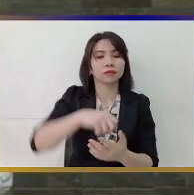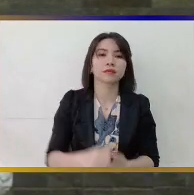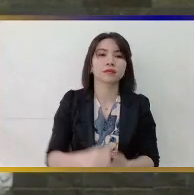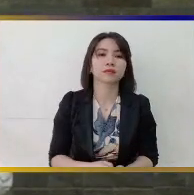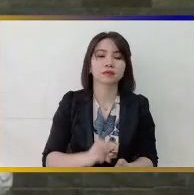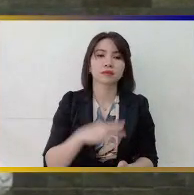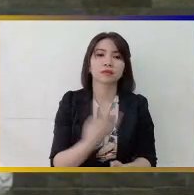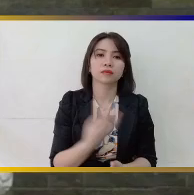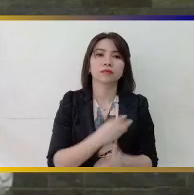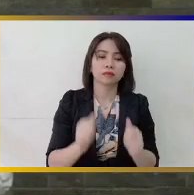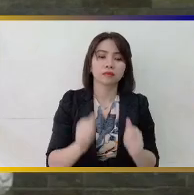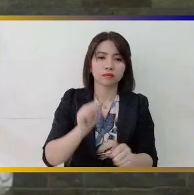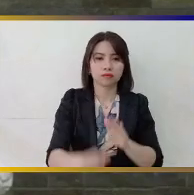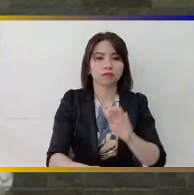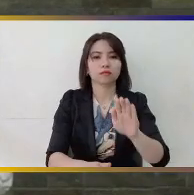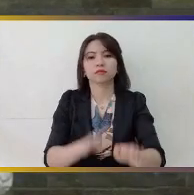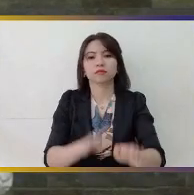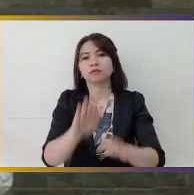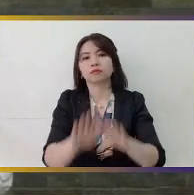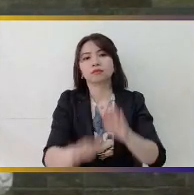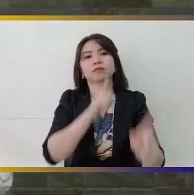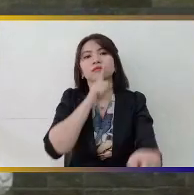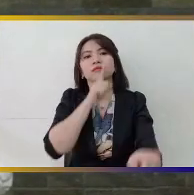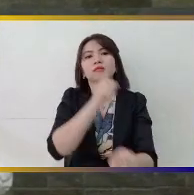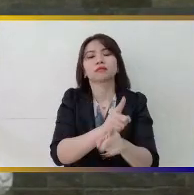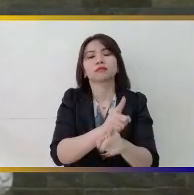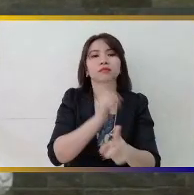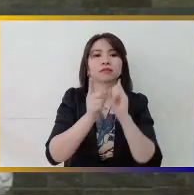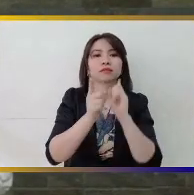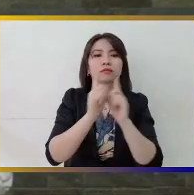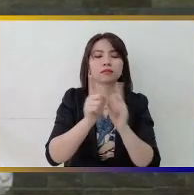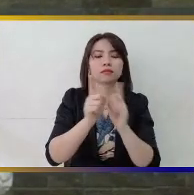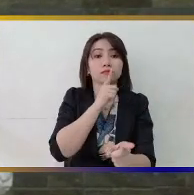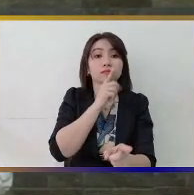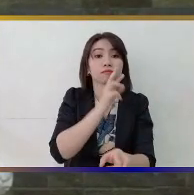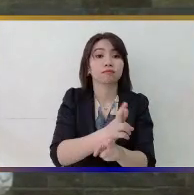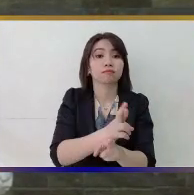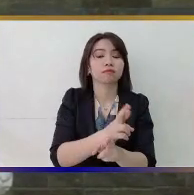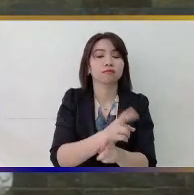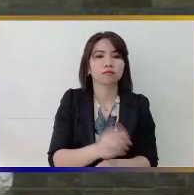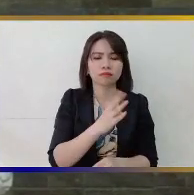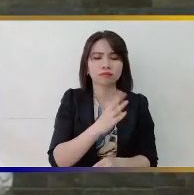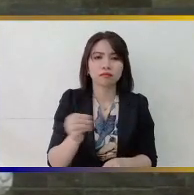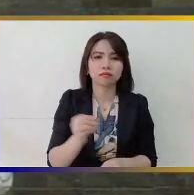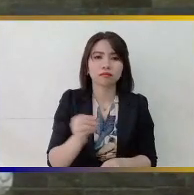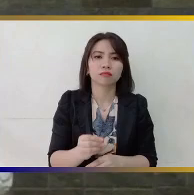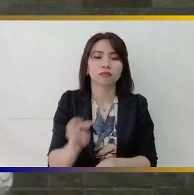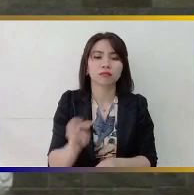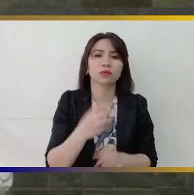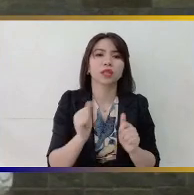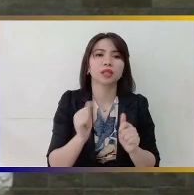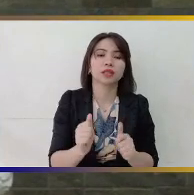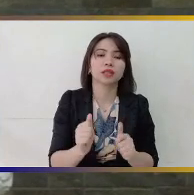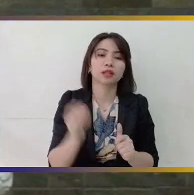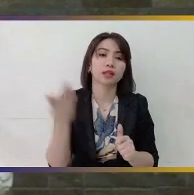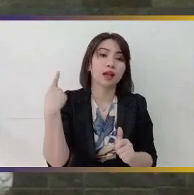to walk right, talk right, and makisama tayo ng maayos.